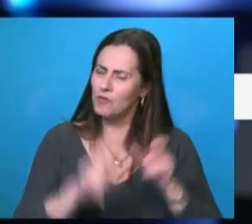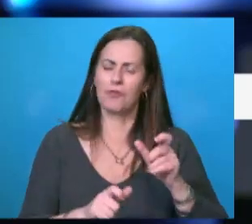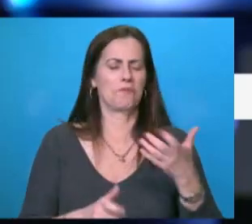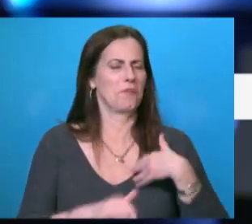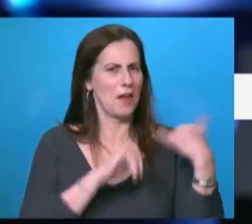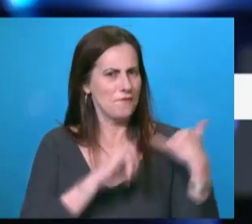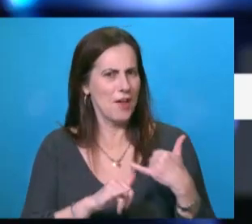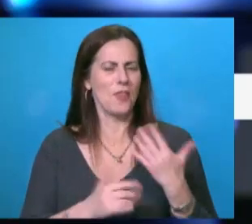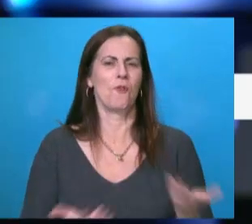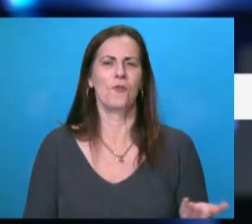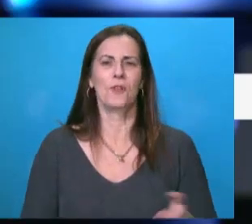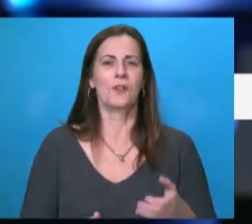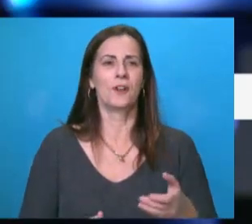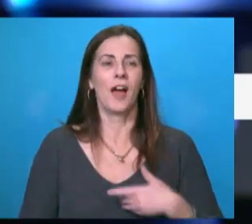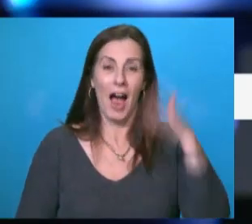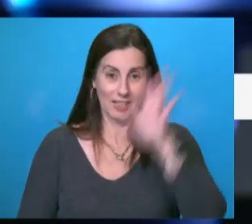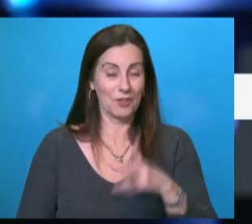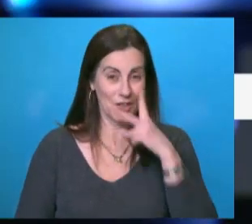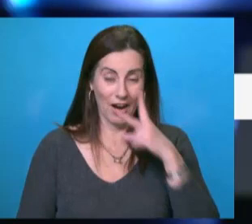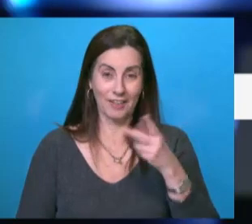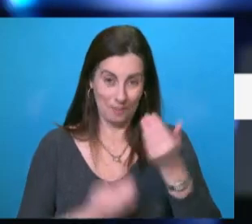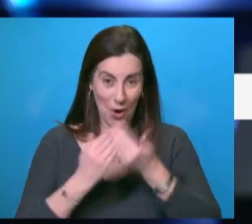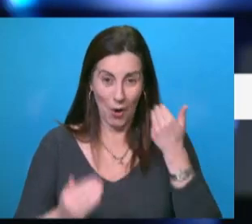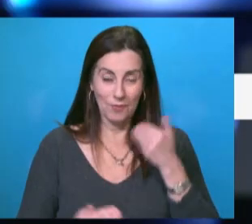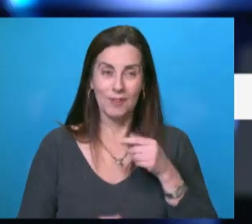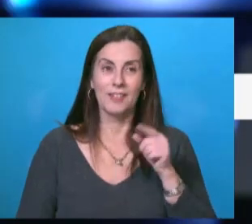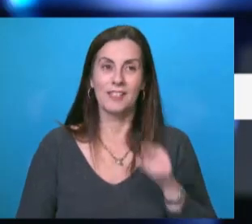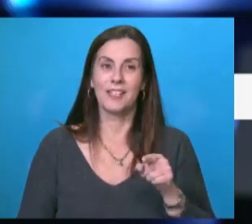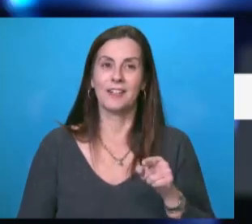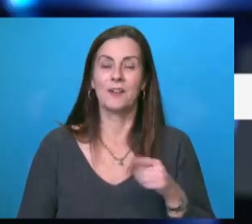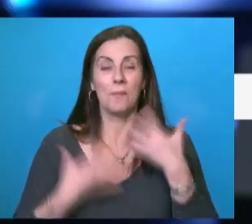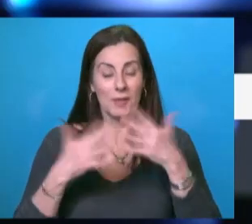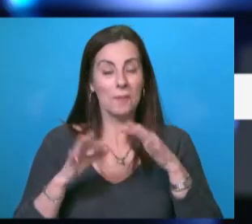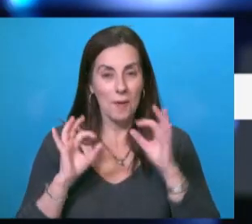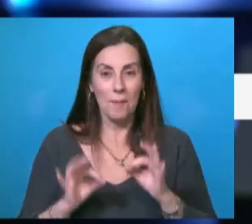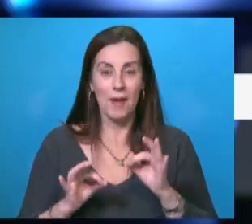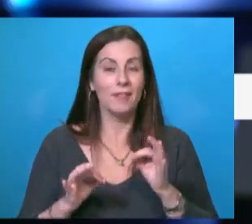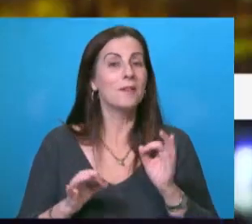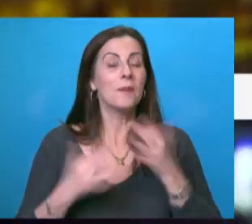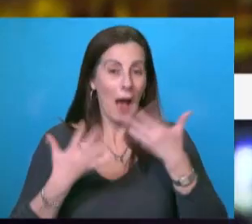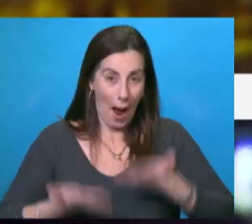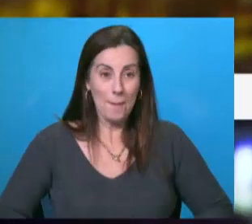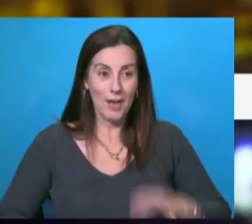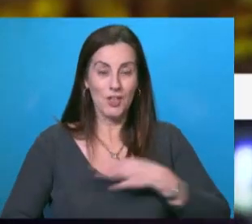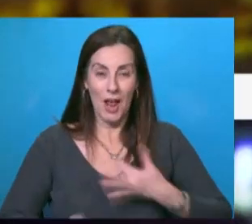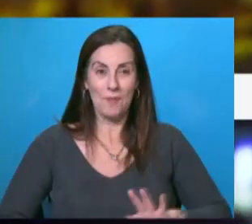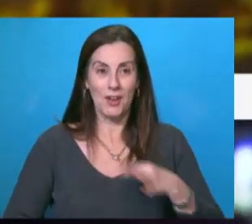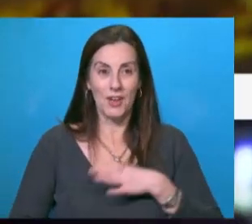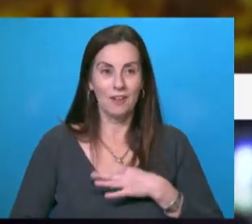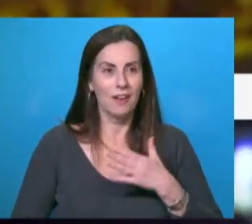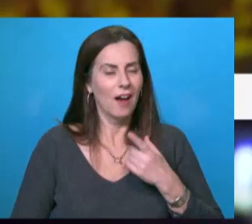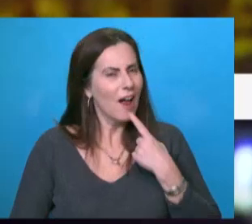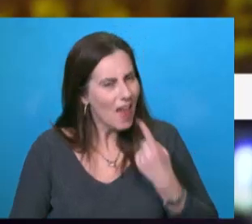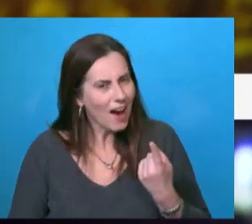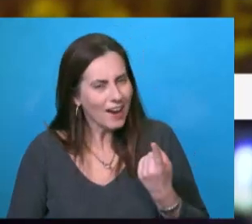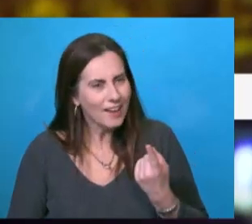האנשים. הסרטון שראינו קודם מדבר שם בני. זהו, הקדמת את השאלה שלי. רציתי להגיד, חוץ